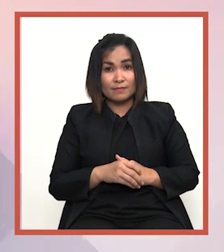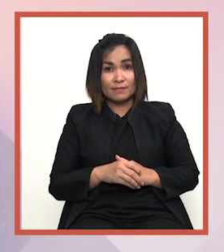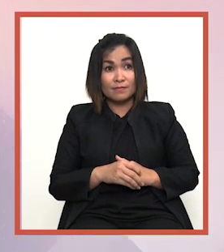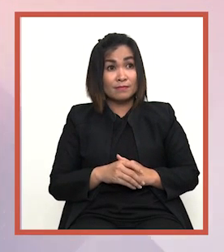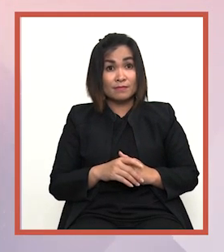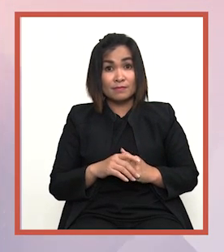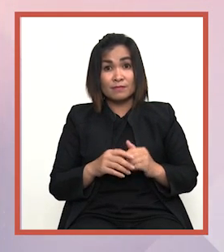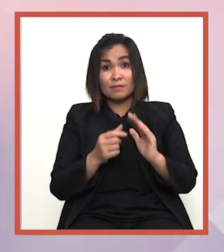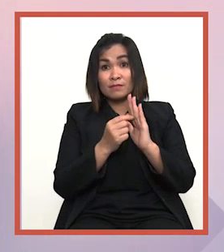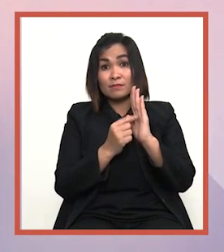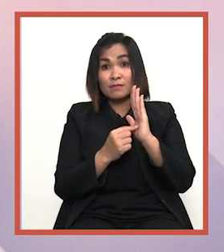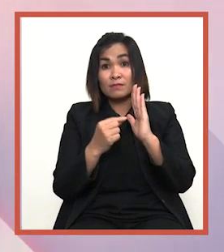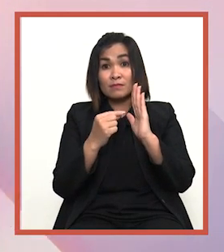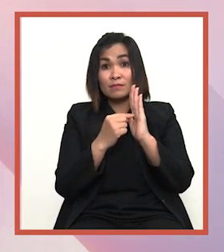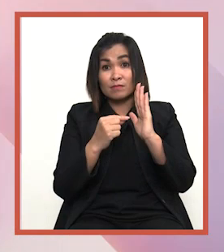สวิตช์4ทาง